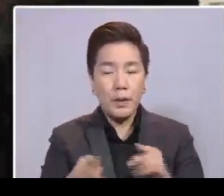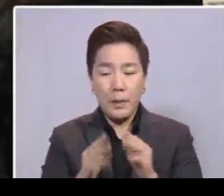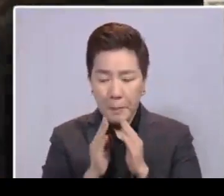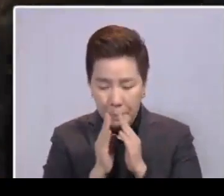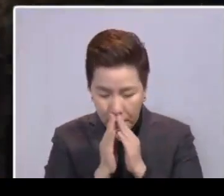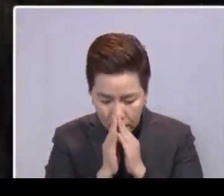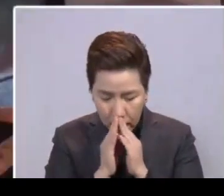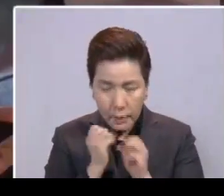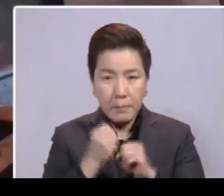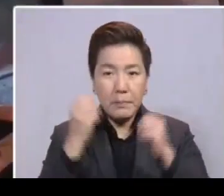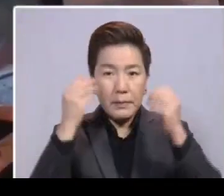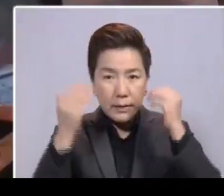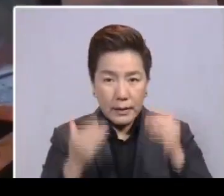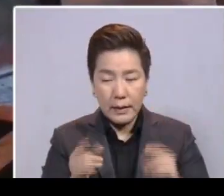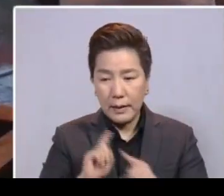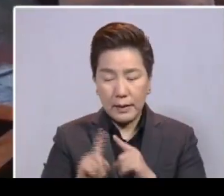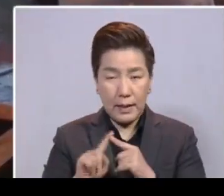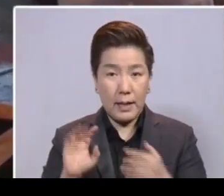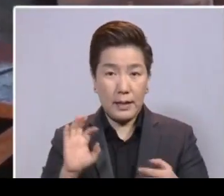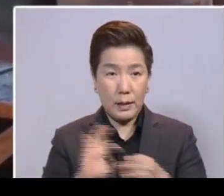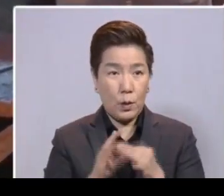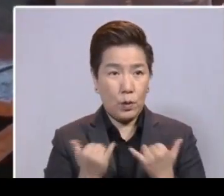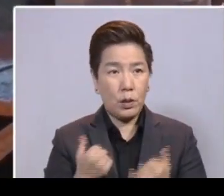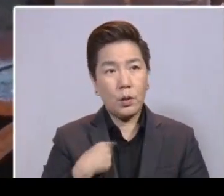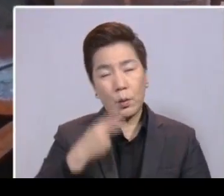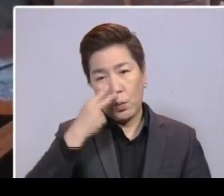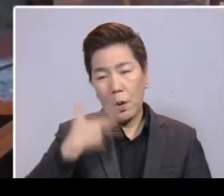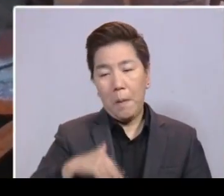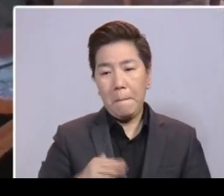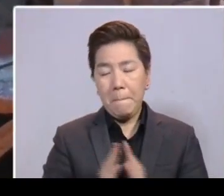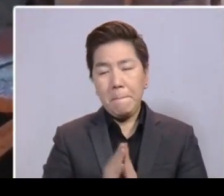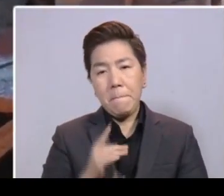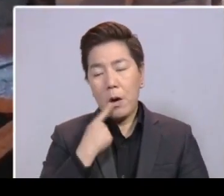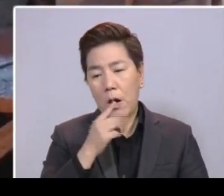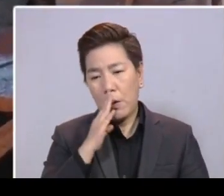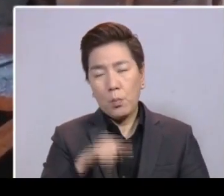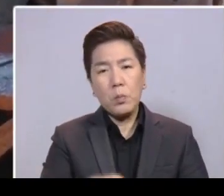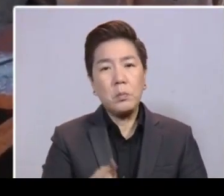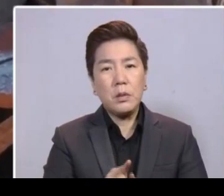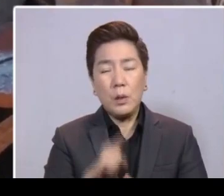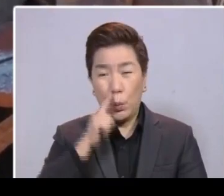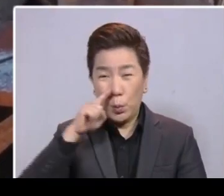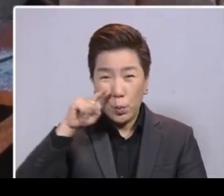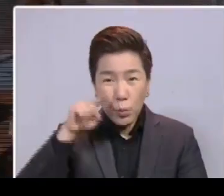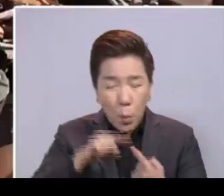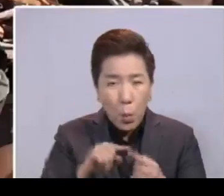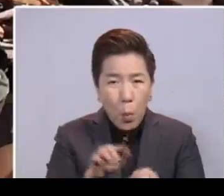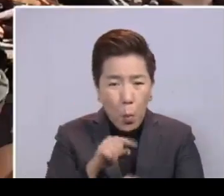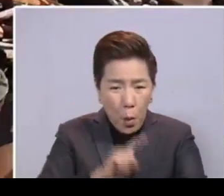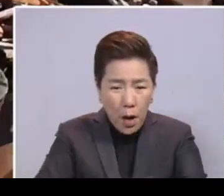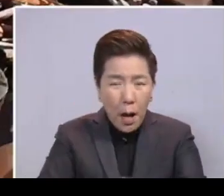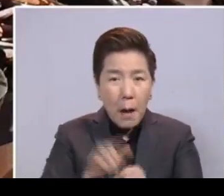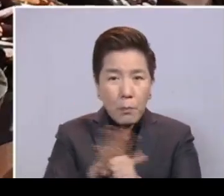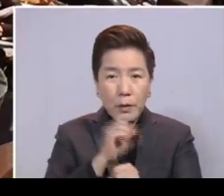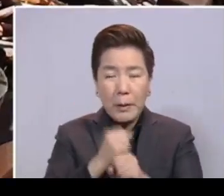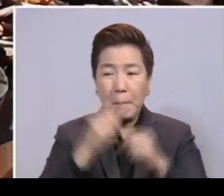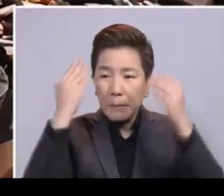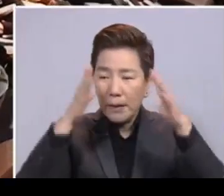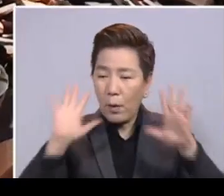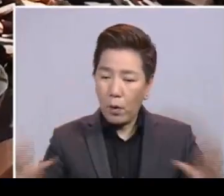กุศลแล้วก็จัดกิจกรรมต่างๆซึ่งโอ้โหท่านเจ้าอาวาสบอกว่าถ้ามันเกิดในช่วงเวลาที่มีการจัด